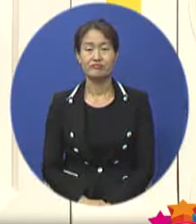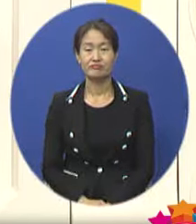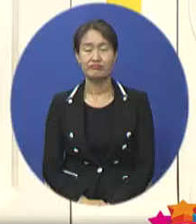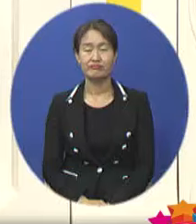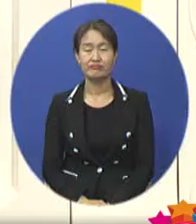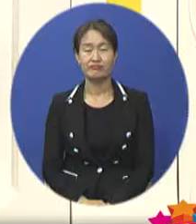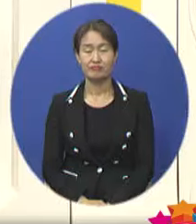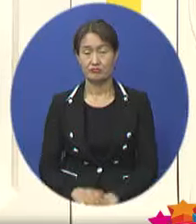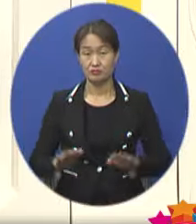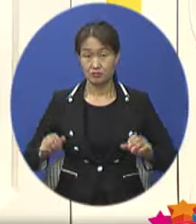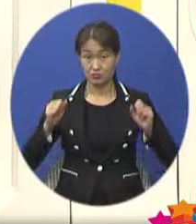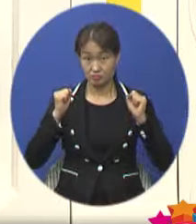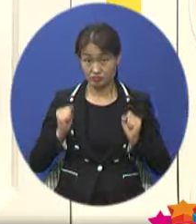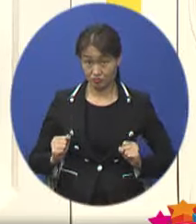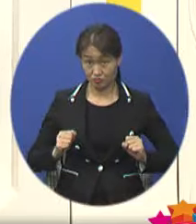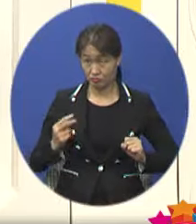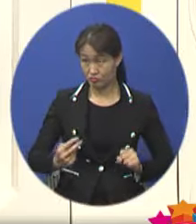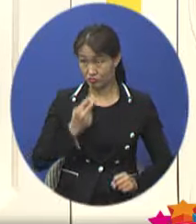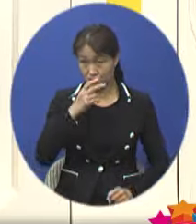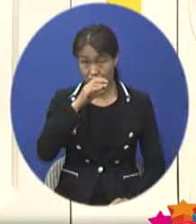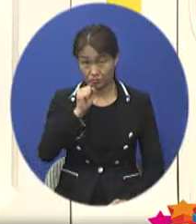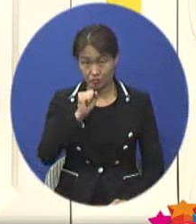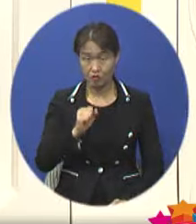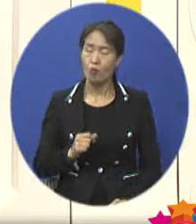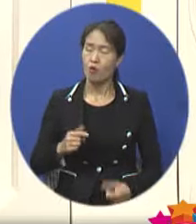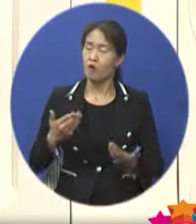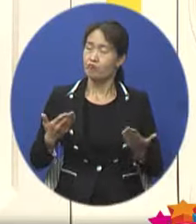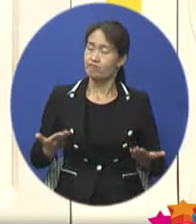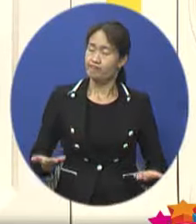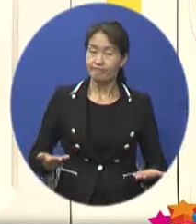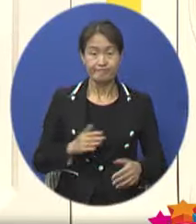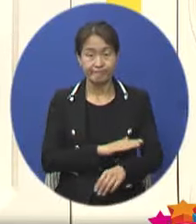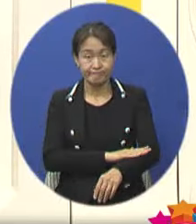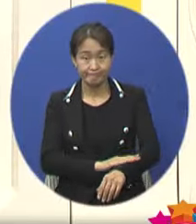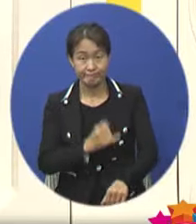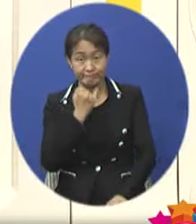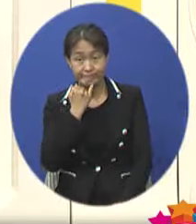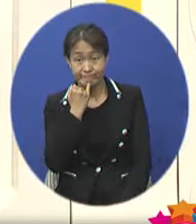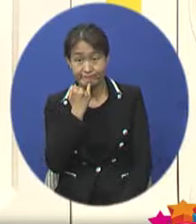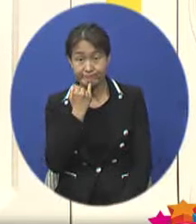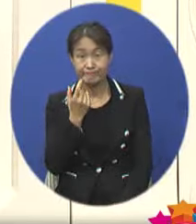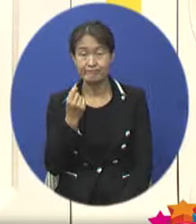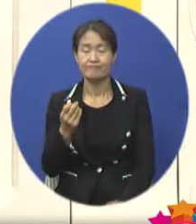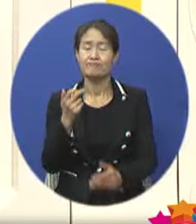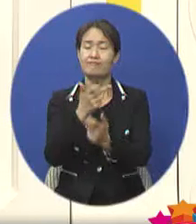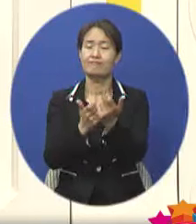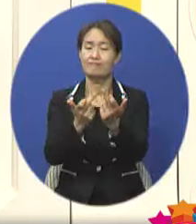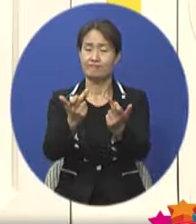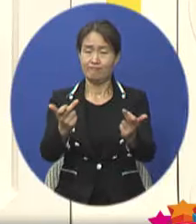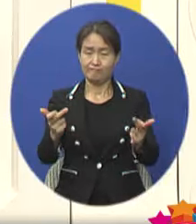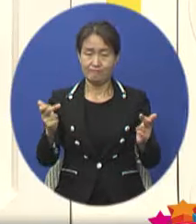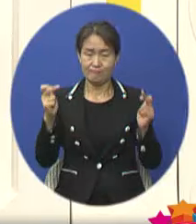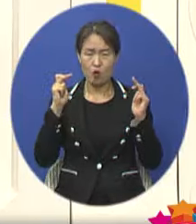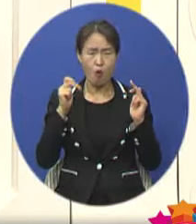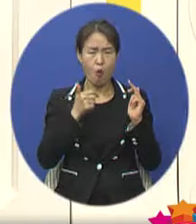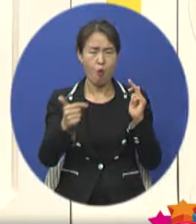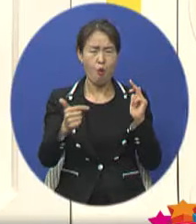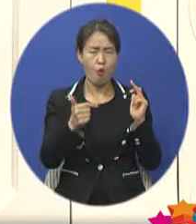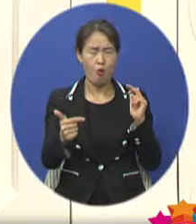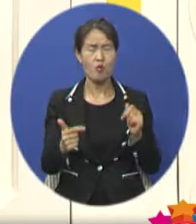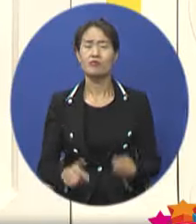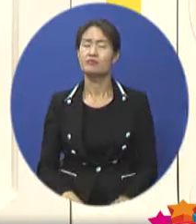그 지금 계신 곳이 저 공기도 좋고 이 힐링할 수 있는 곳입니까? 산이 이제 많으니까